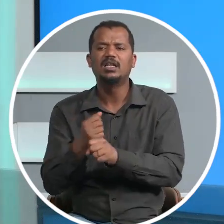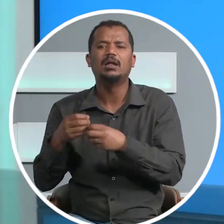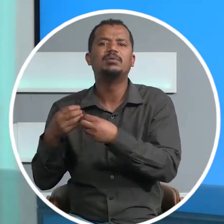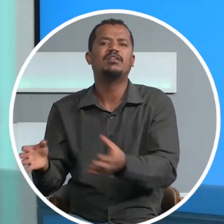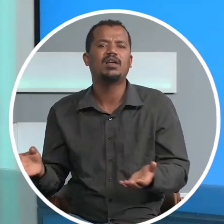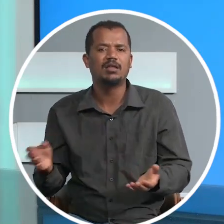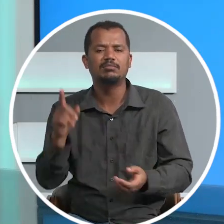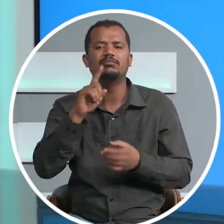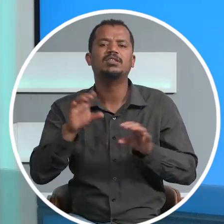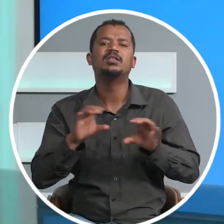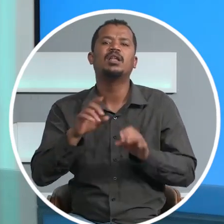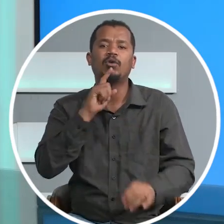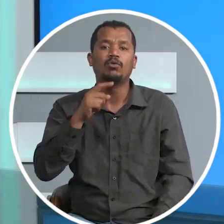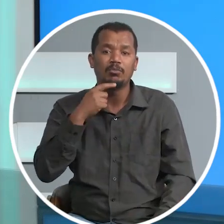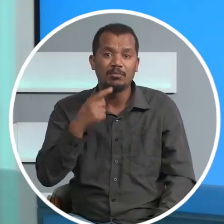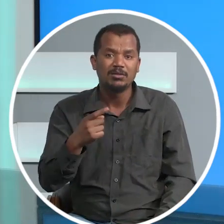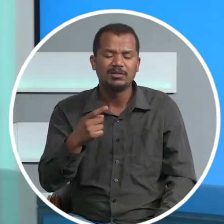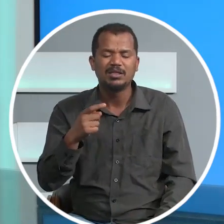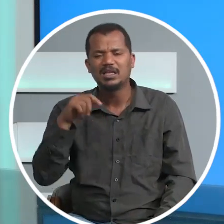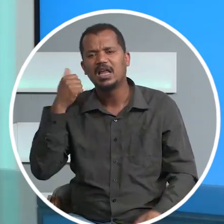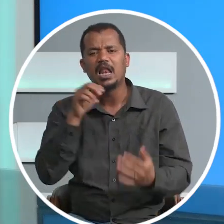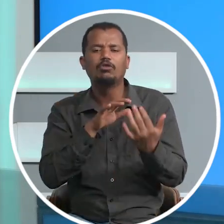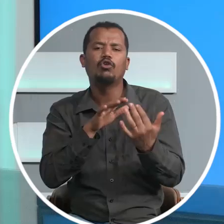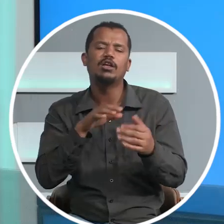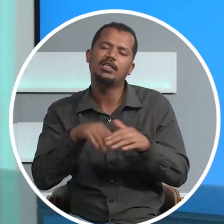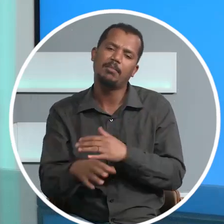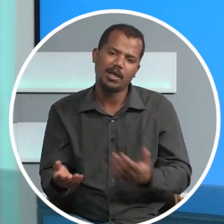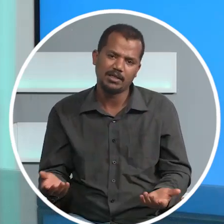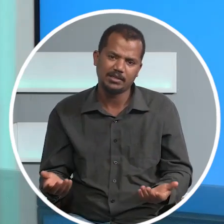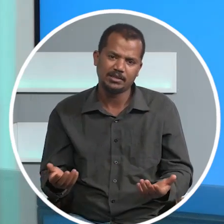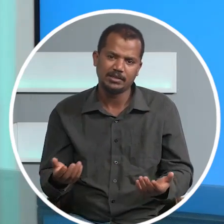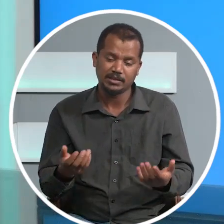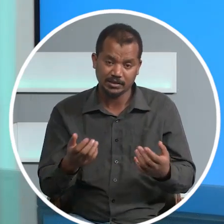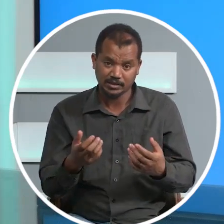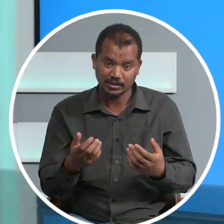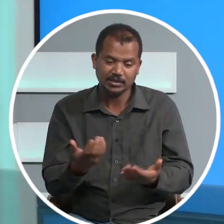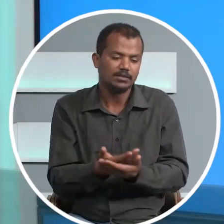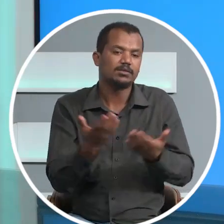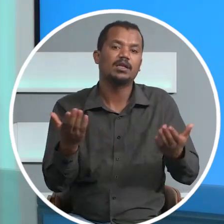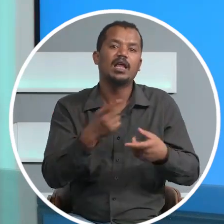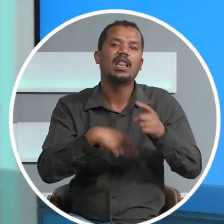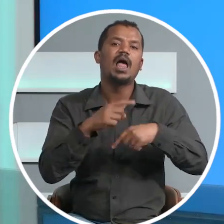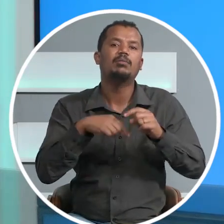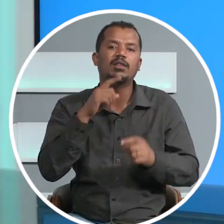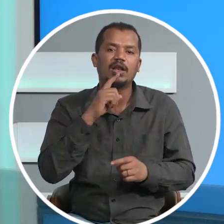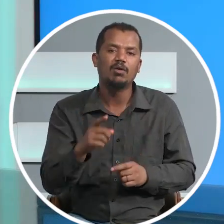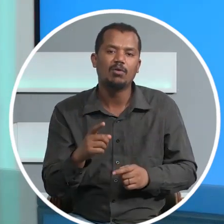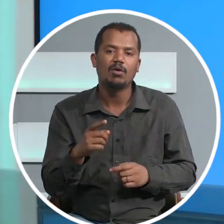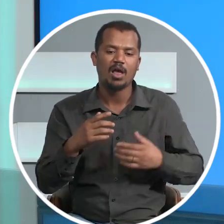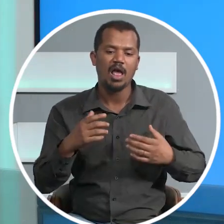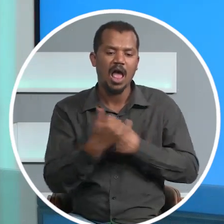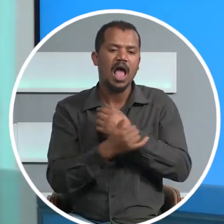ቢጠፋ ምን ልታደርጉ ነው በሚል መሰበብ አሁን ሌላ ጦርነት ውስጥ ገባን። አሁን ከየት አምጥተን ነው እነዚህን